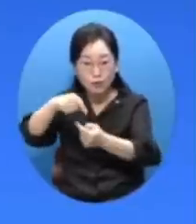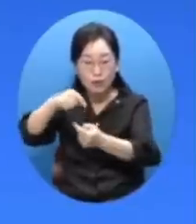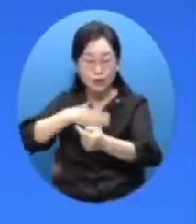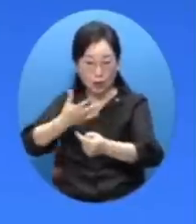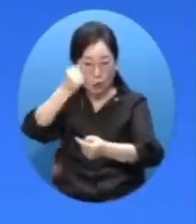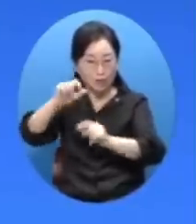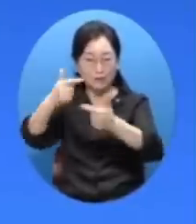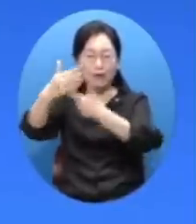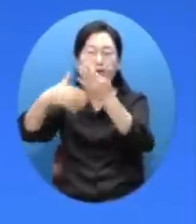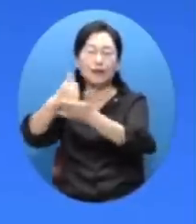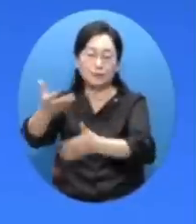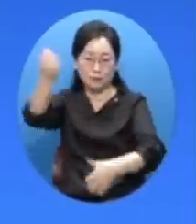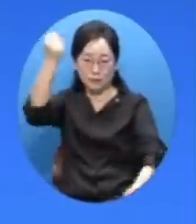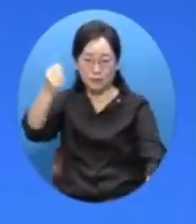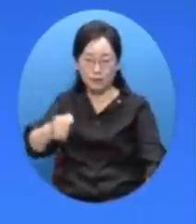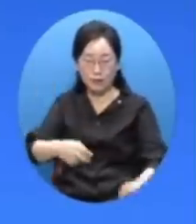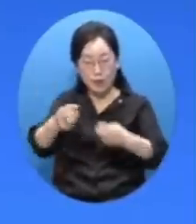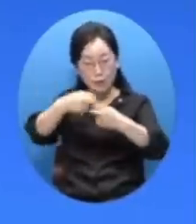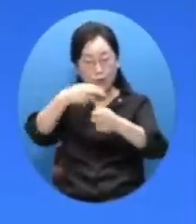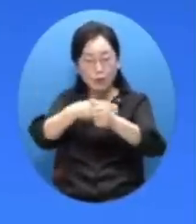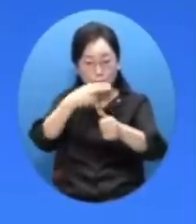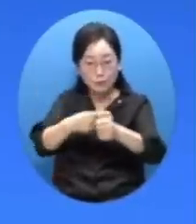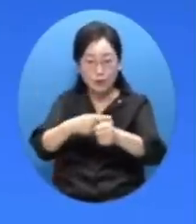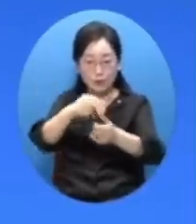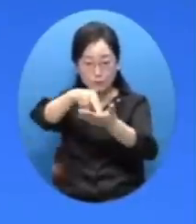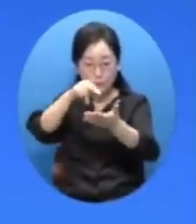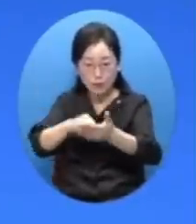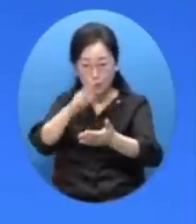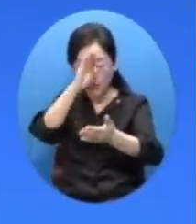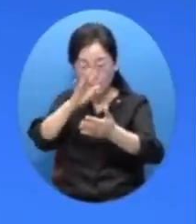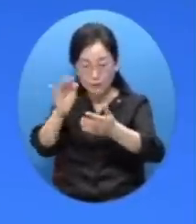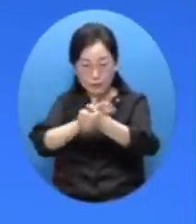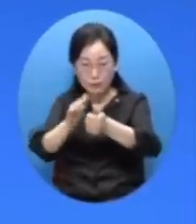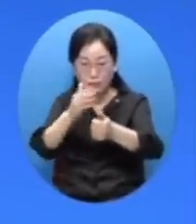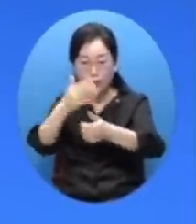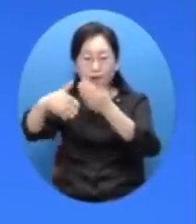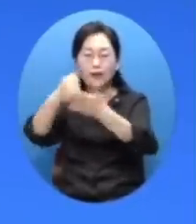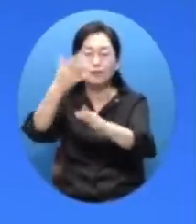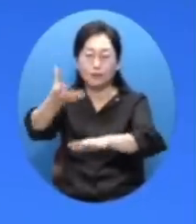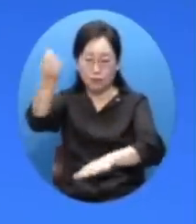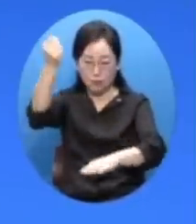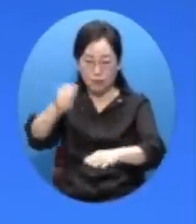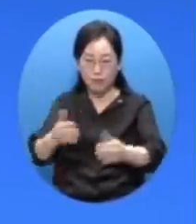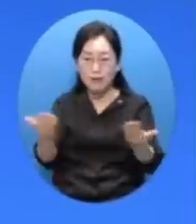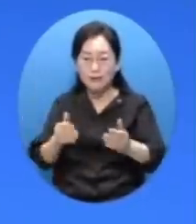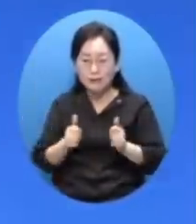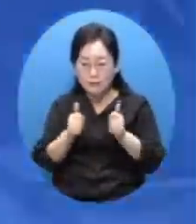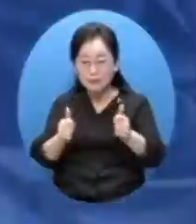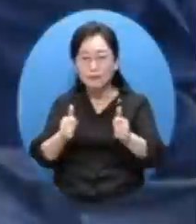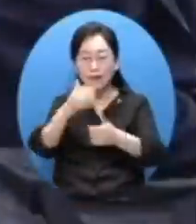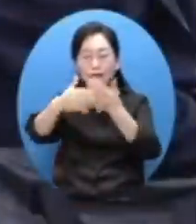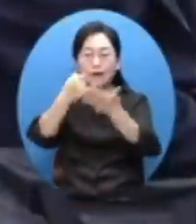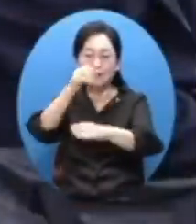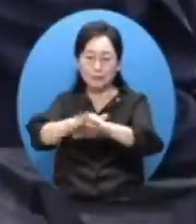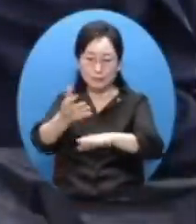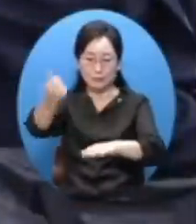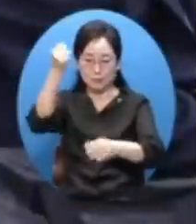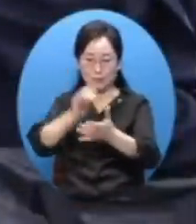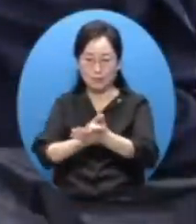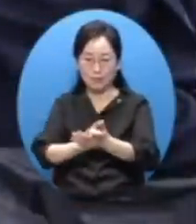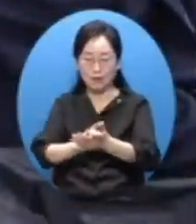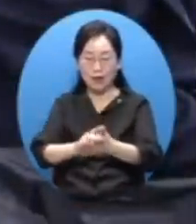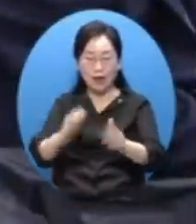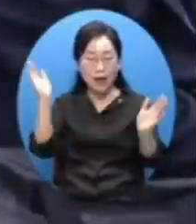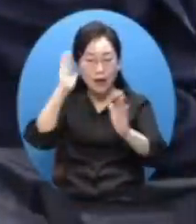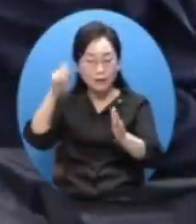병원에서 의사로 환자를 고쳐도 그것이 하나님의 일인 것입니다. 내가 직장에서 열심히 일을 해도 하나님의 일인 것입니다. 학교 선생님이